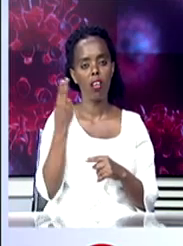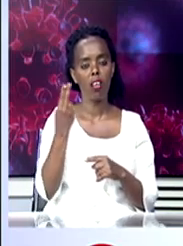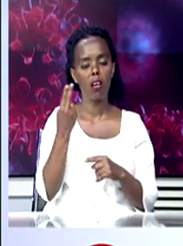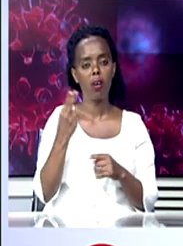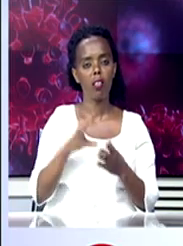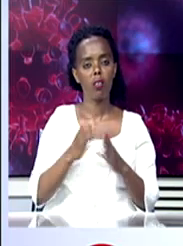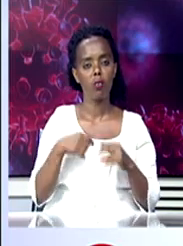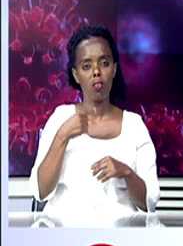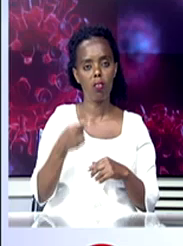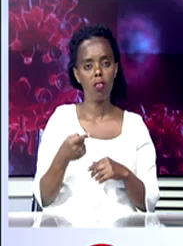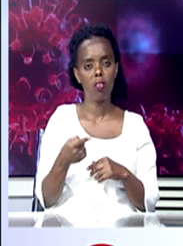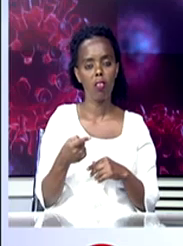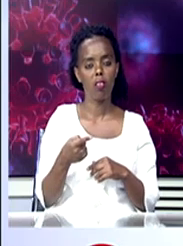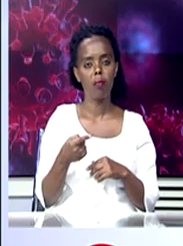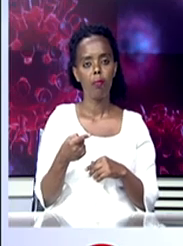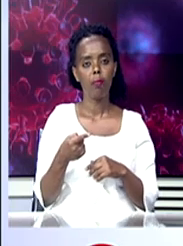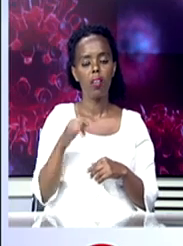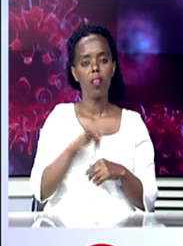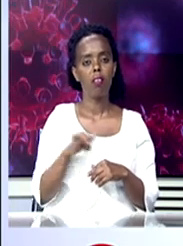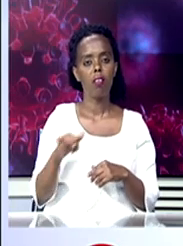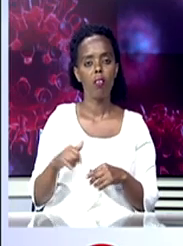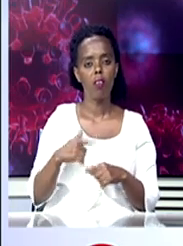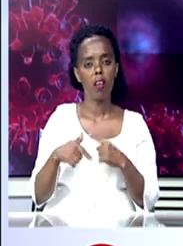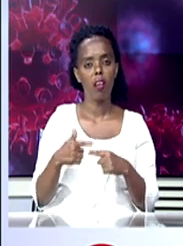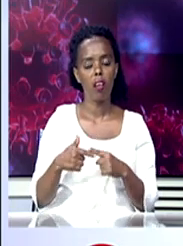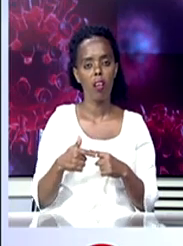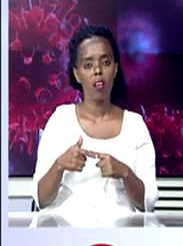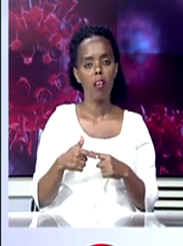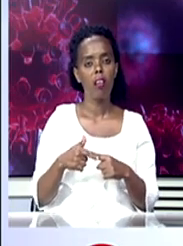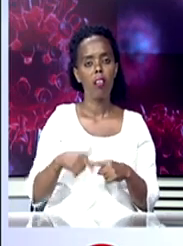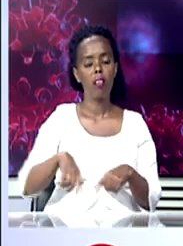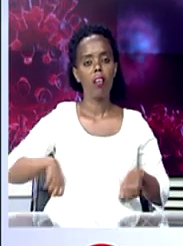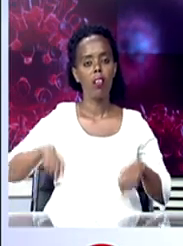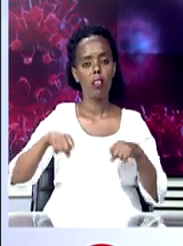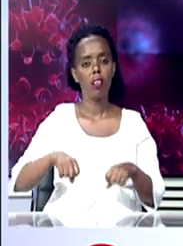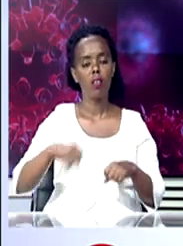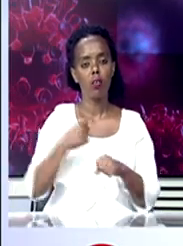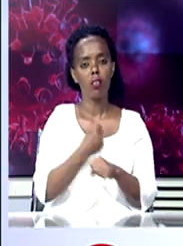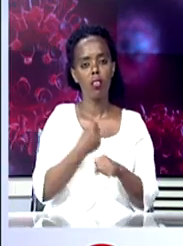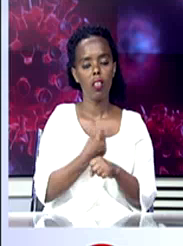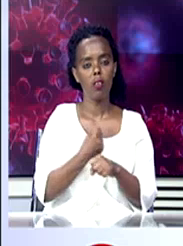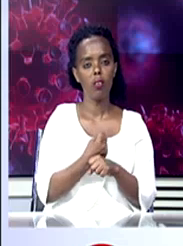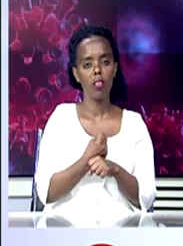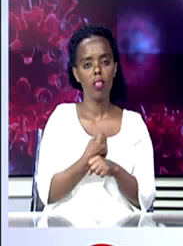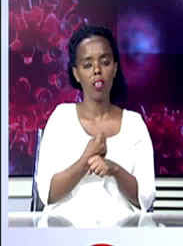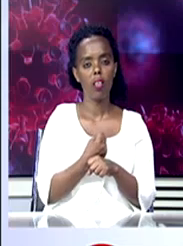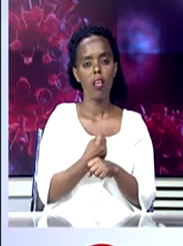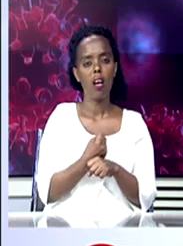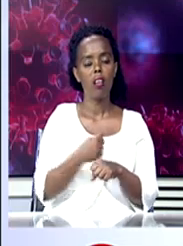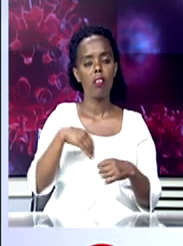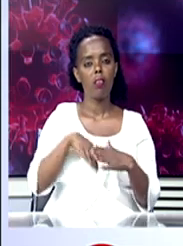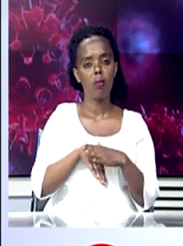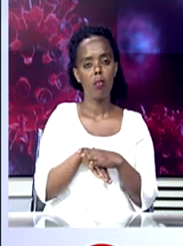tirra jiraata because asiyon ka ekranchi kana qabatte eddo tokko gaye hoji wayo jedde kana